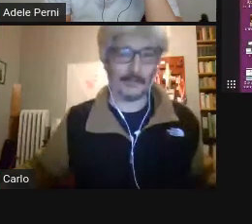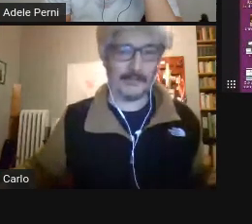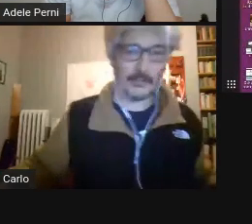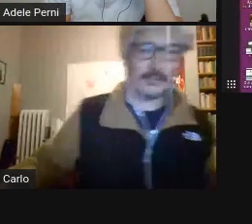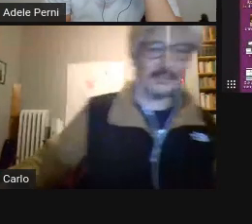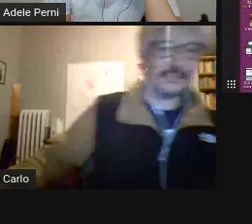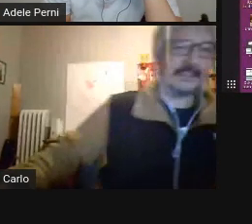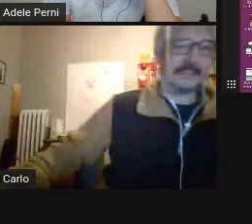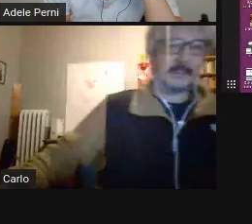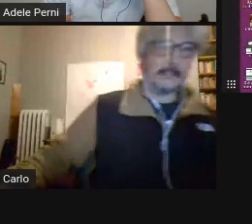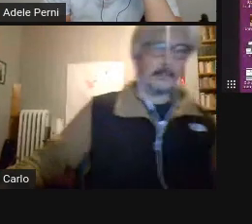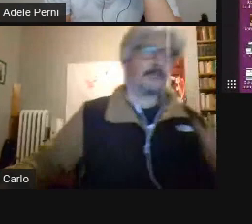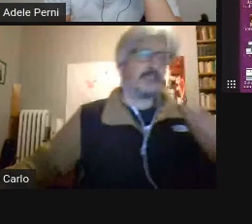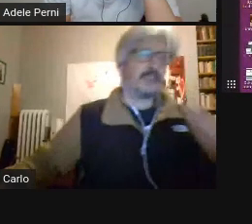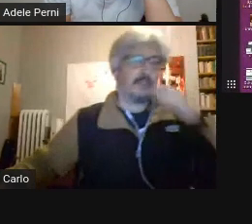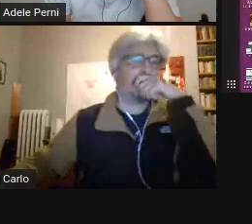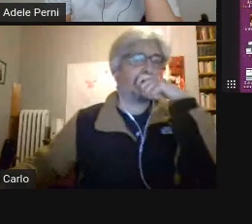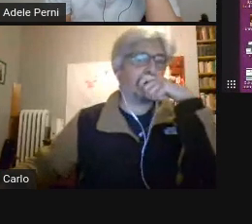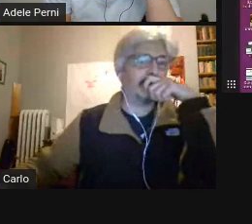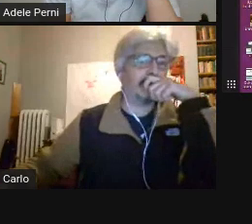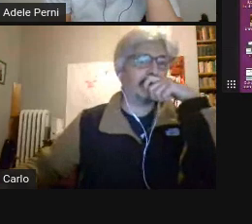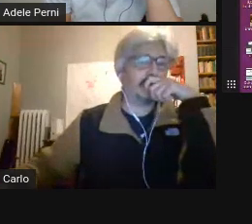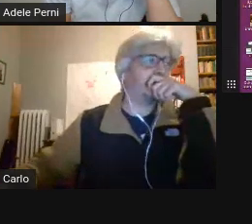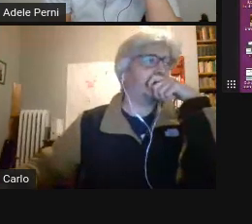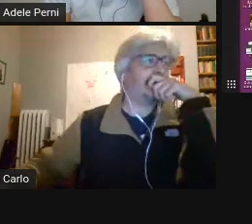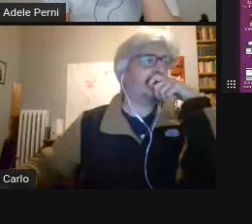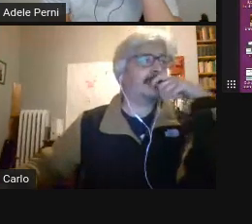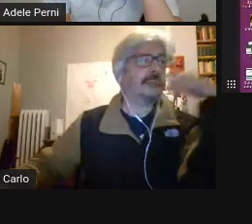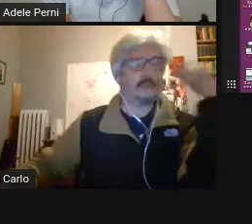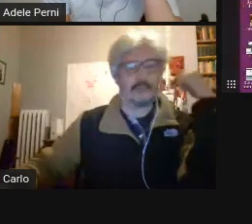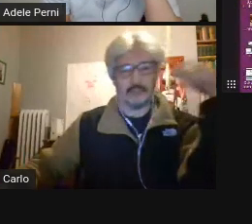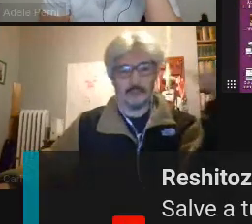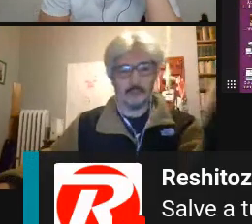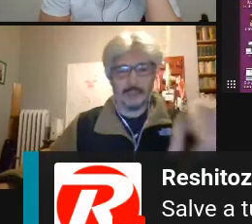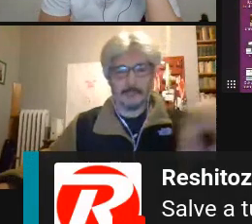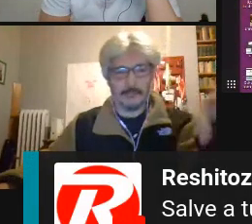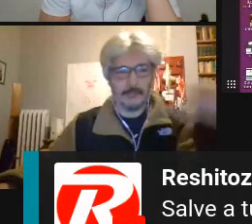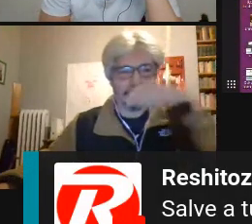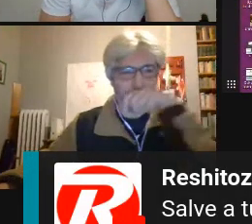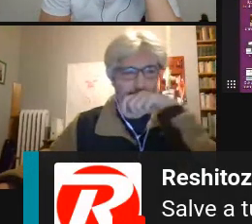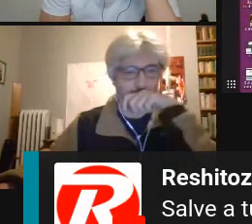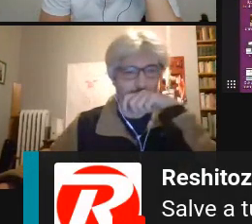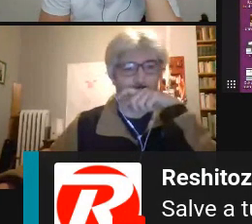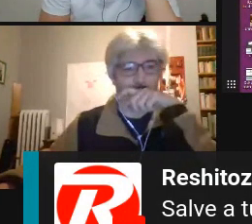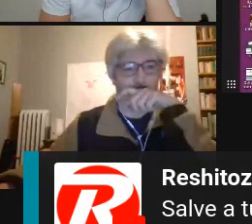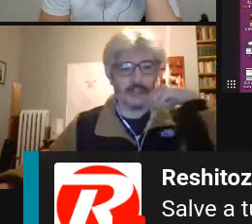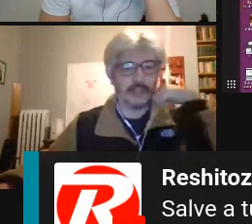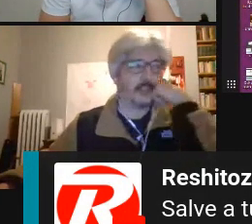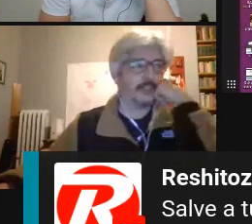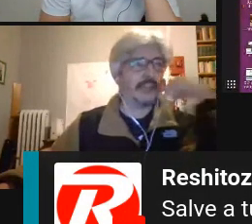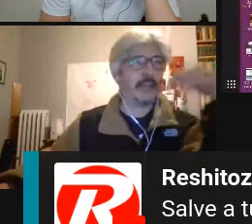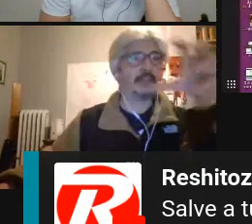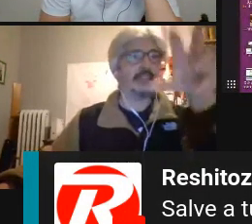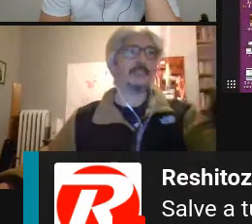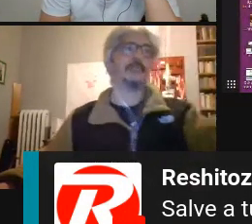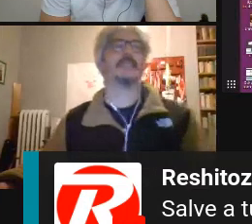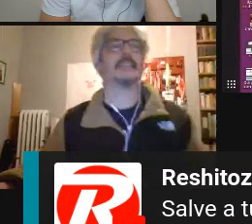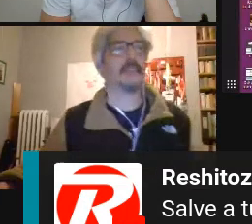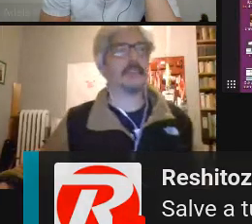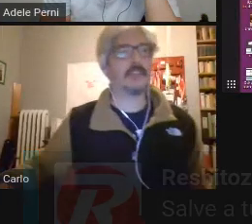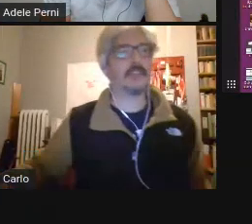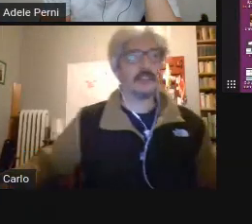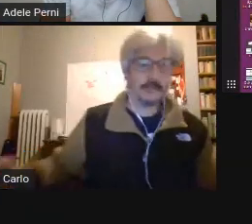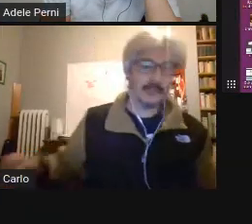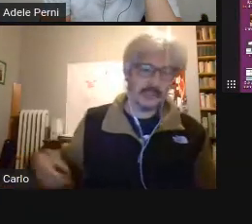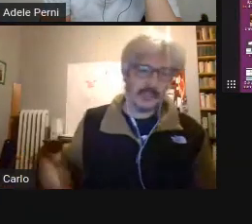mondo va bene comunque ve lo faccio rapidamente delle prime persone che incontriamo vedete questa